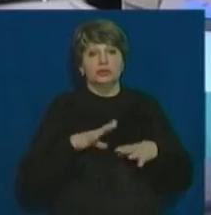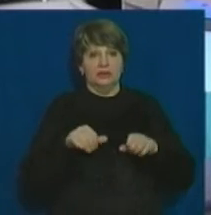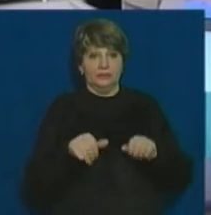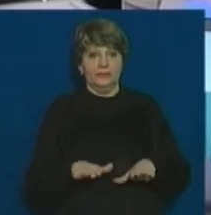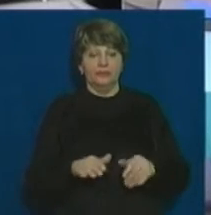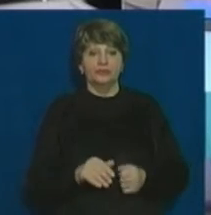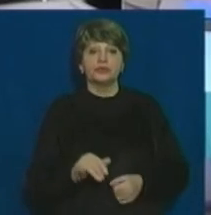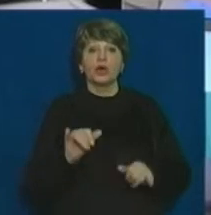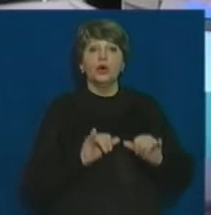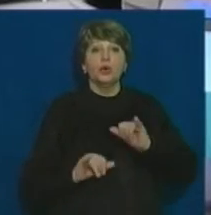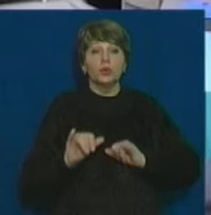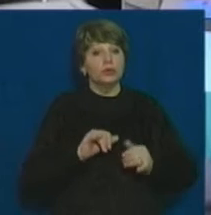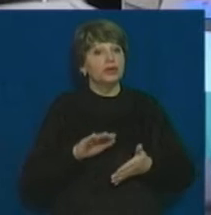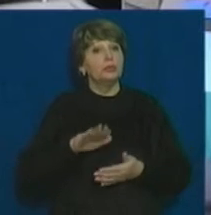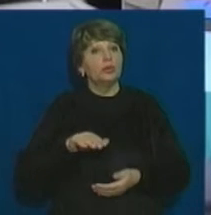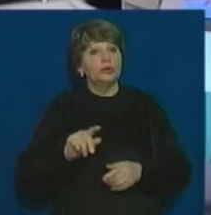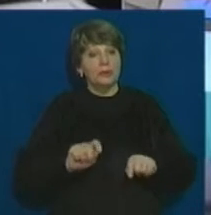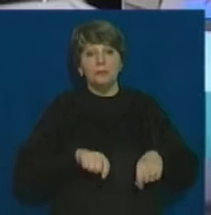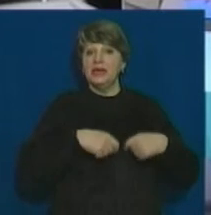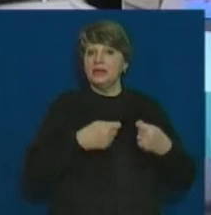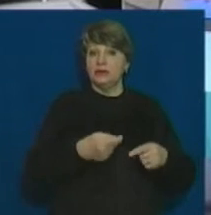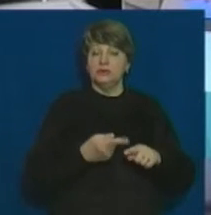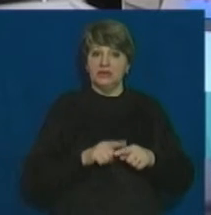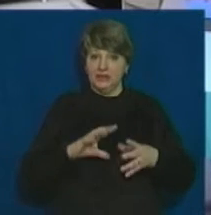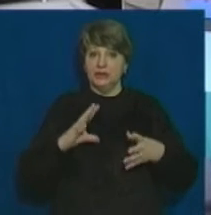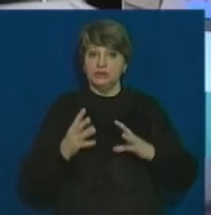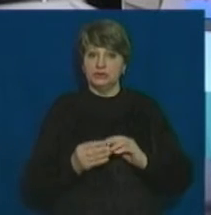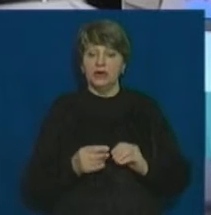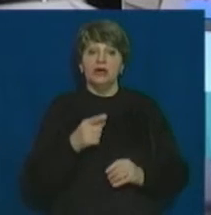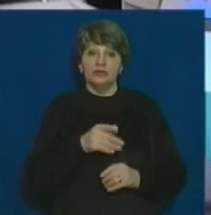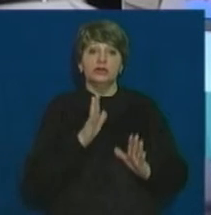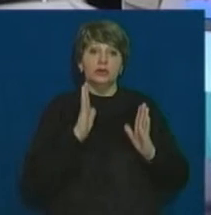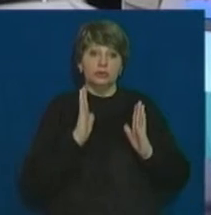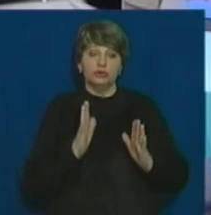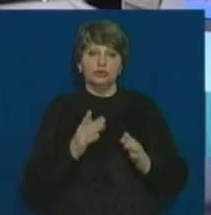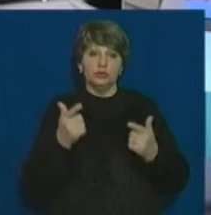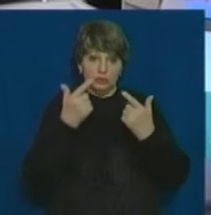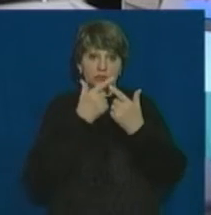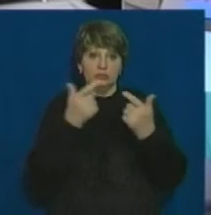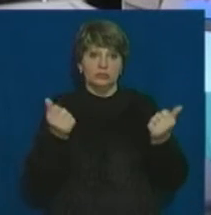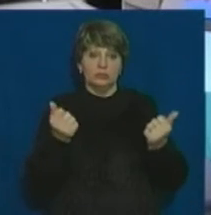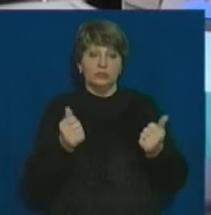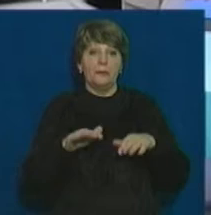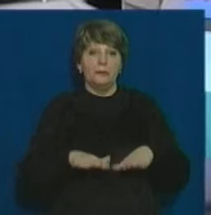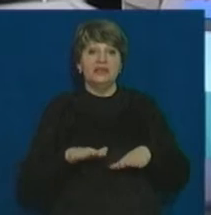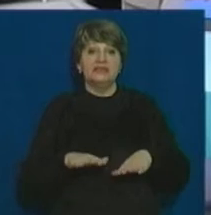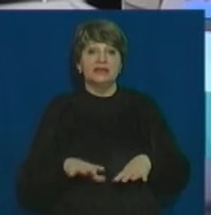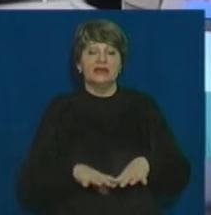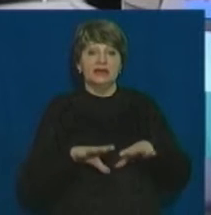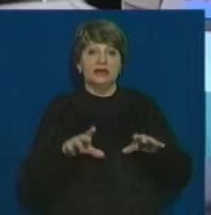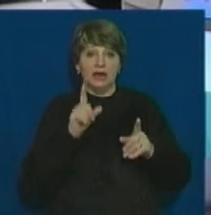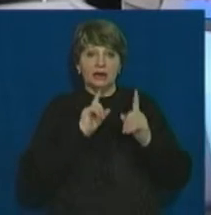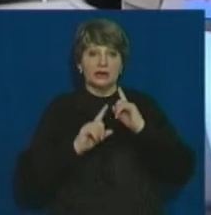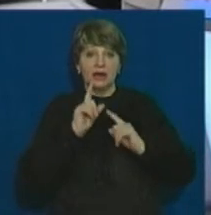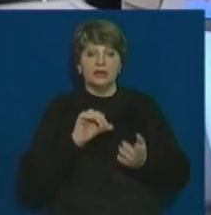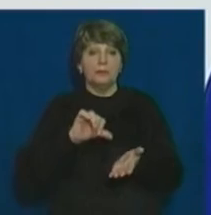а куди потім передадуть ці результати? Ну, вони будуть публічно передані міській раді представнику. Я так